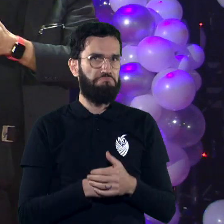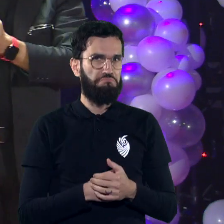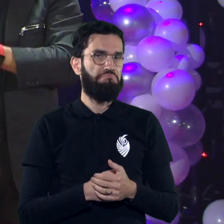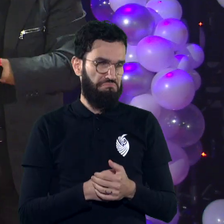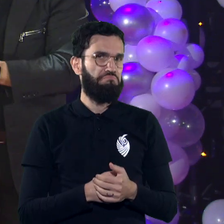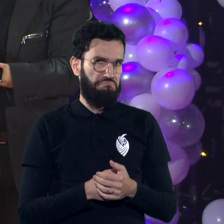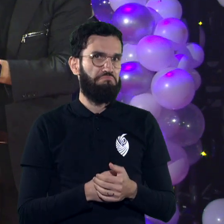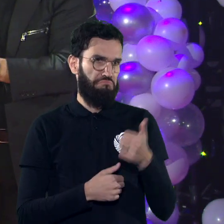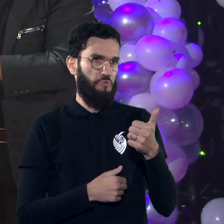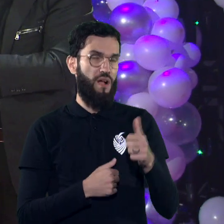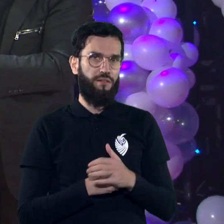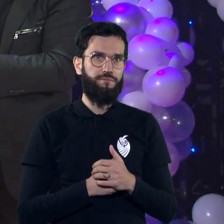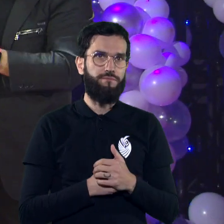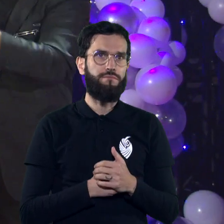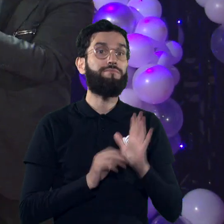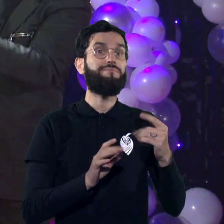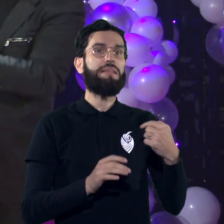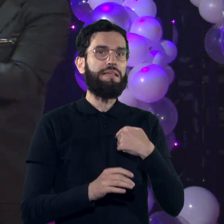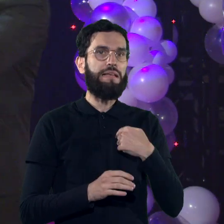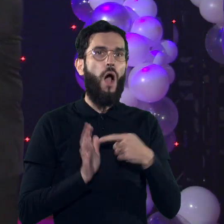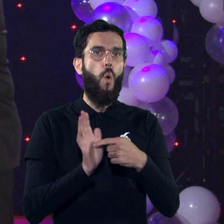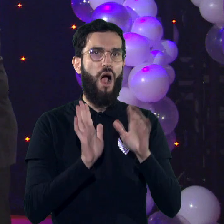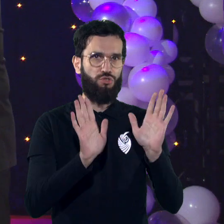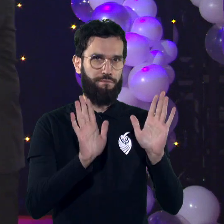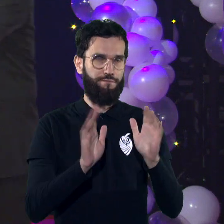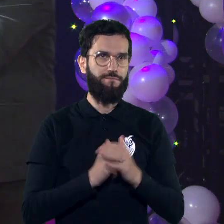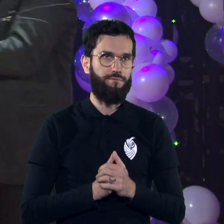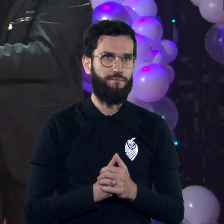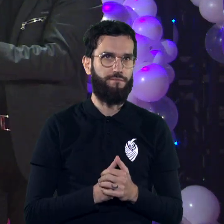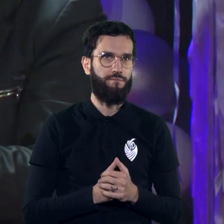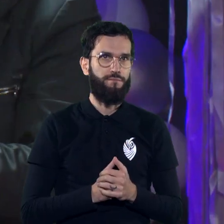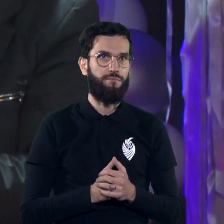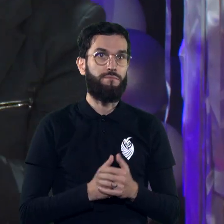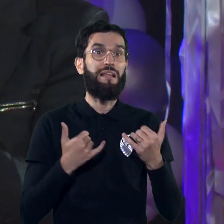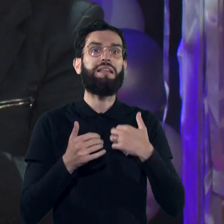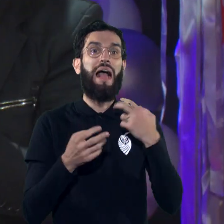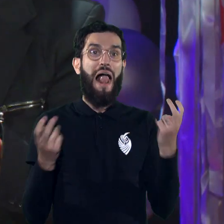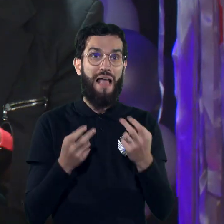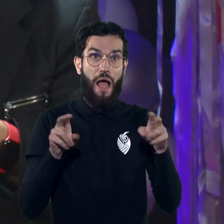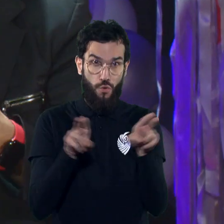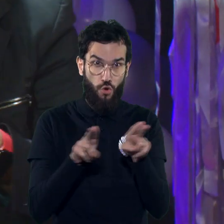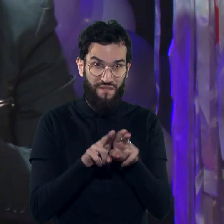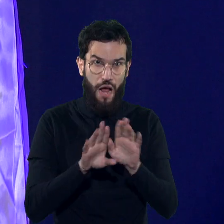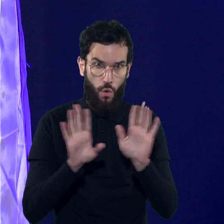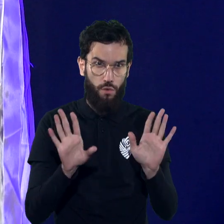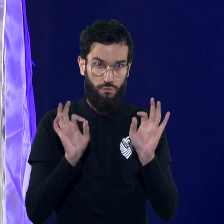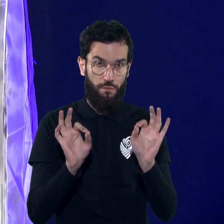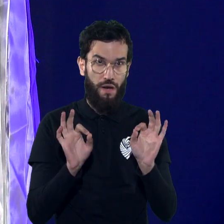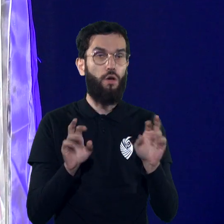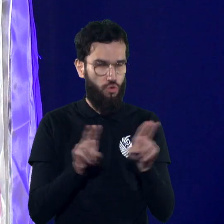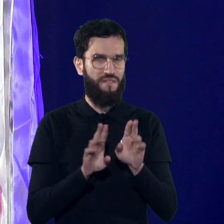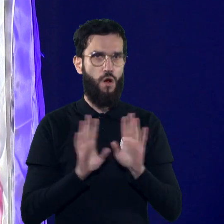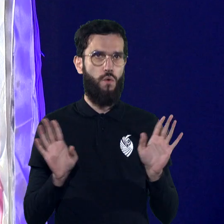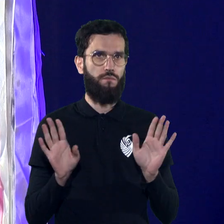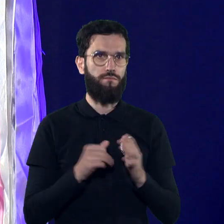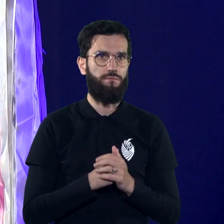Dobre, je to frajer. Ja ti ukážem startami, daj sem. Mhm. Budeme hľadať tú istú, aby si deti nemuseli pamätať. Túto. Tú